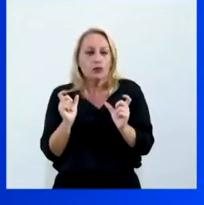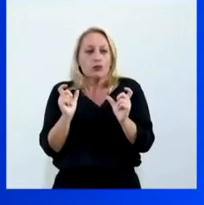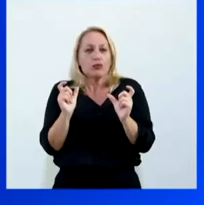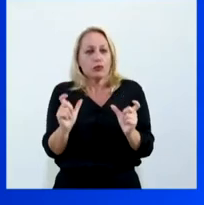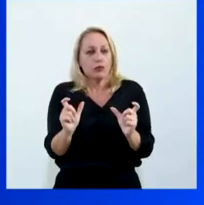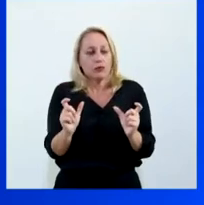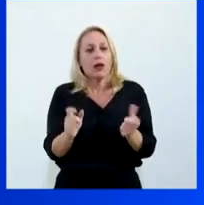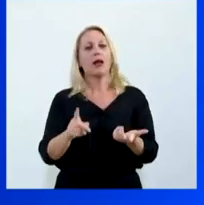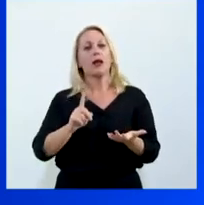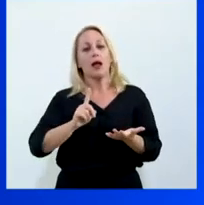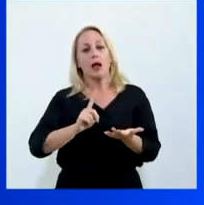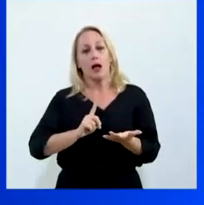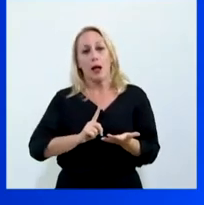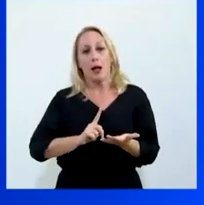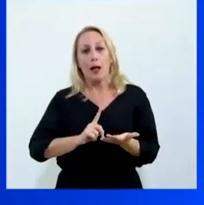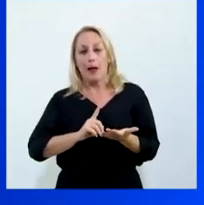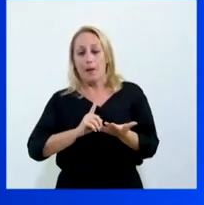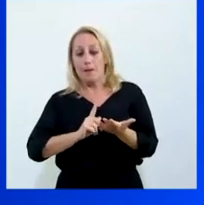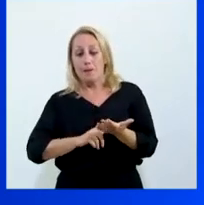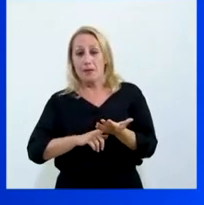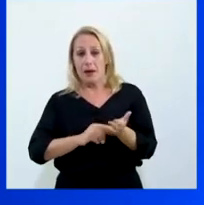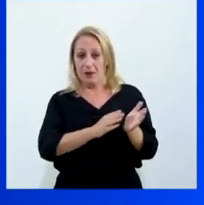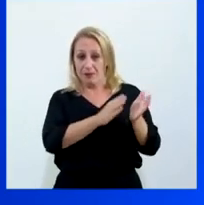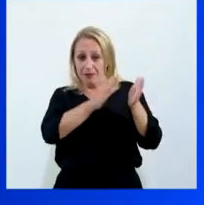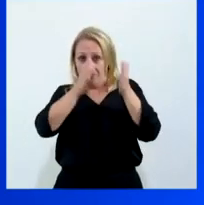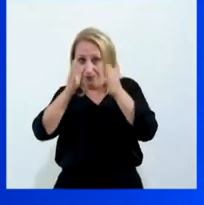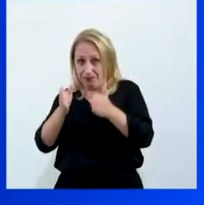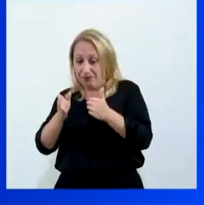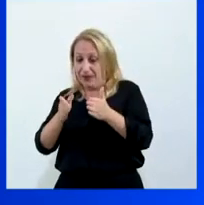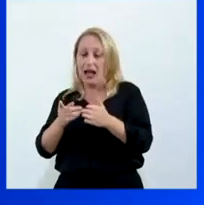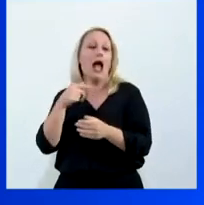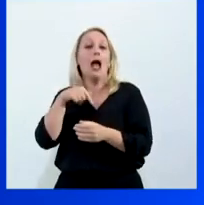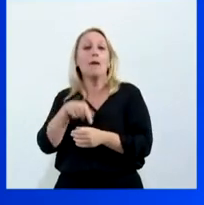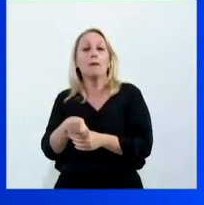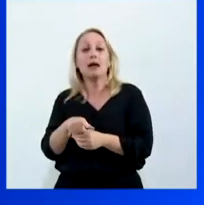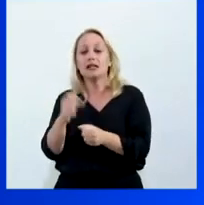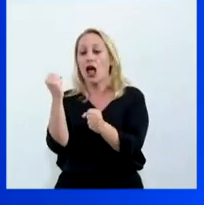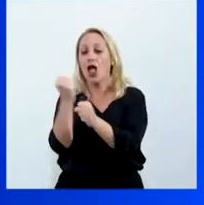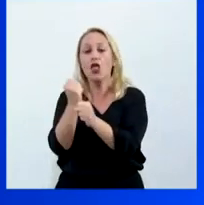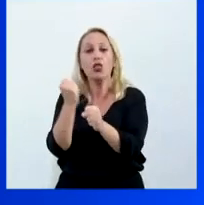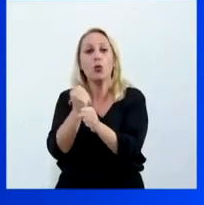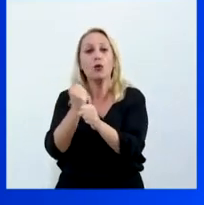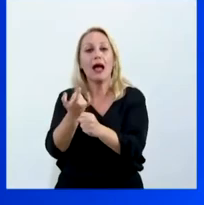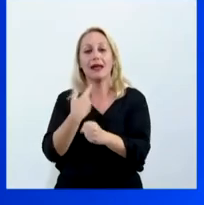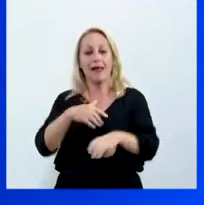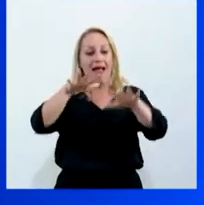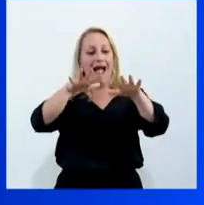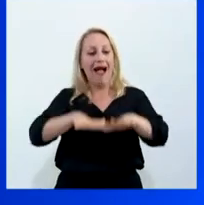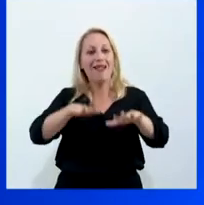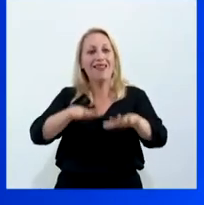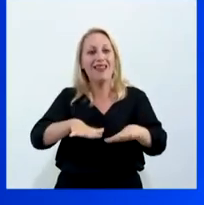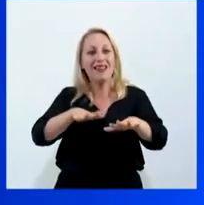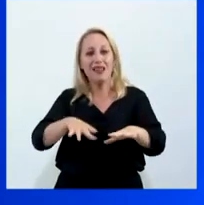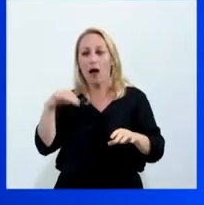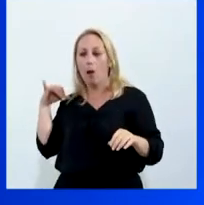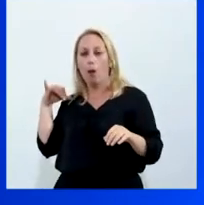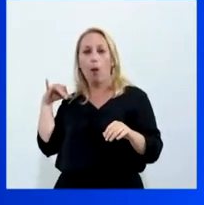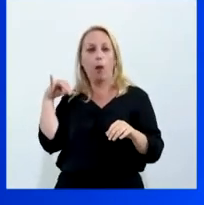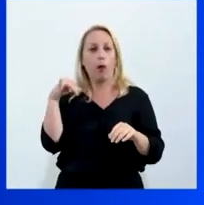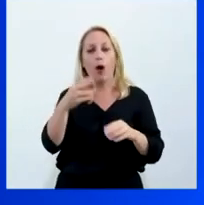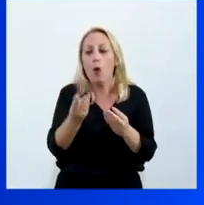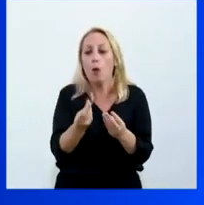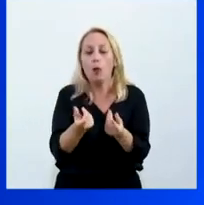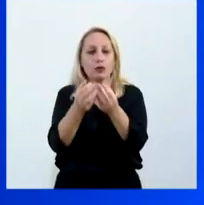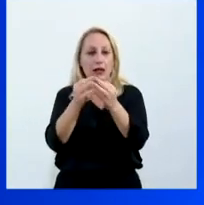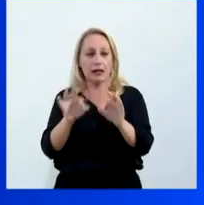να στοχεύσουμε στο ζήτημα της εργασίας και στην αντιμετώπιση της δομικής ανεργίας. Ο άνθρωπος ο οποίος